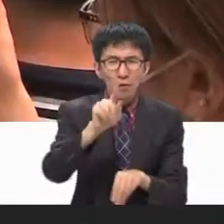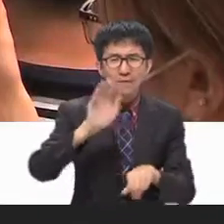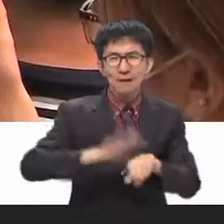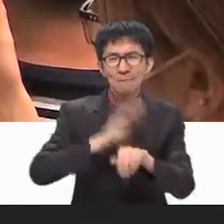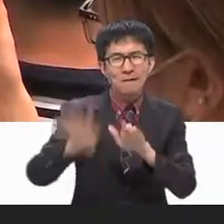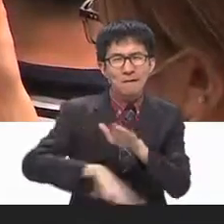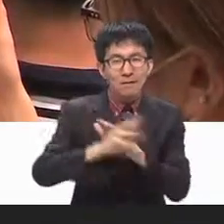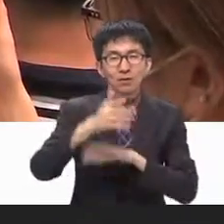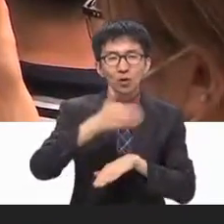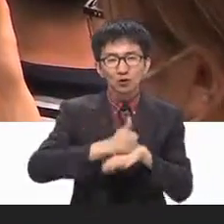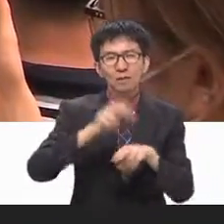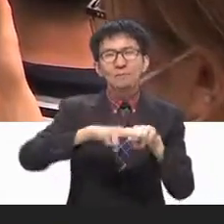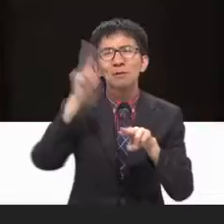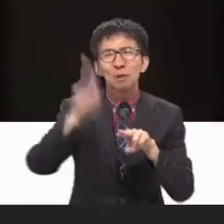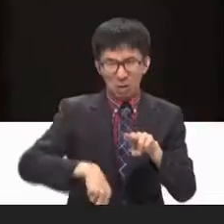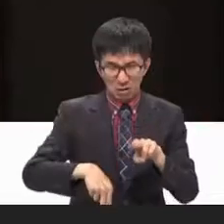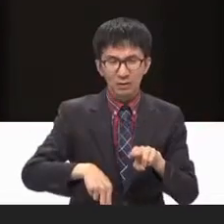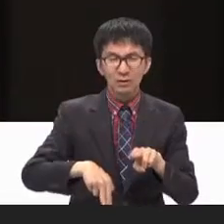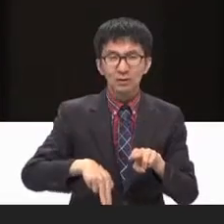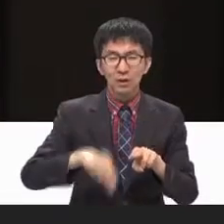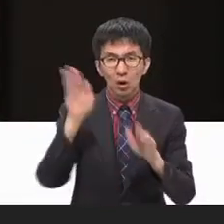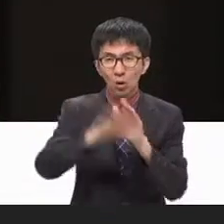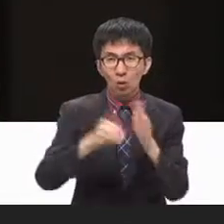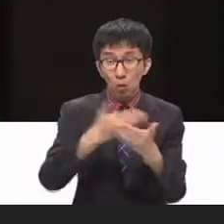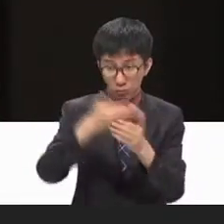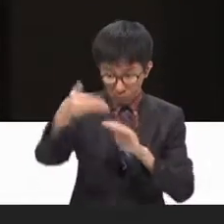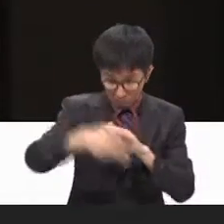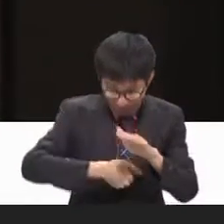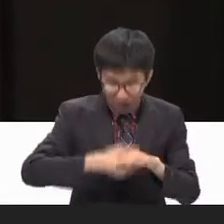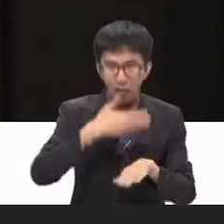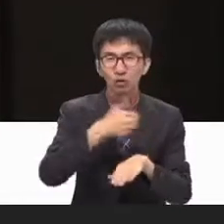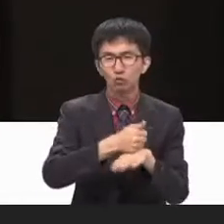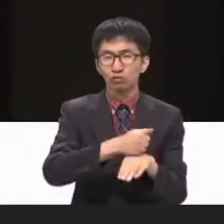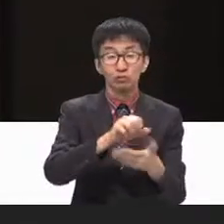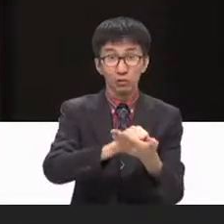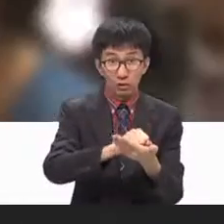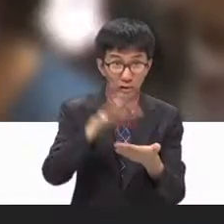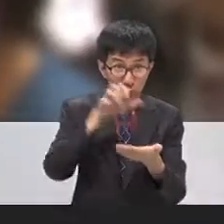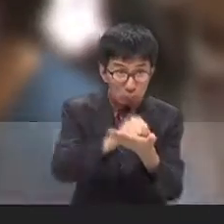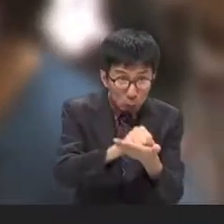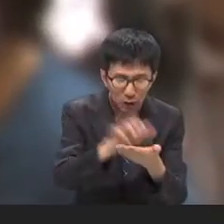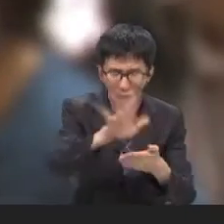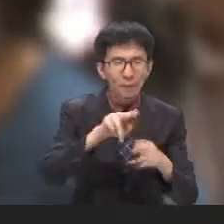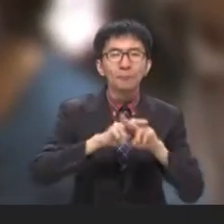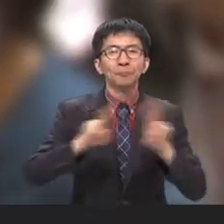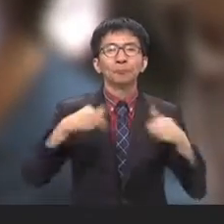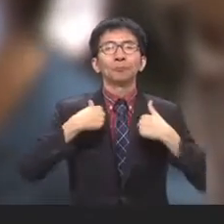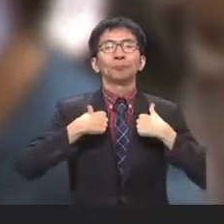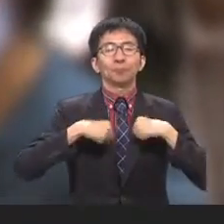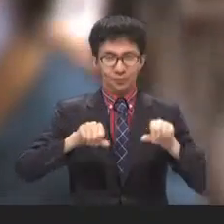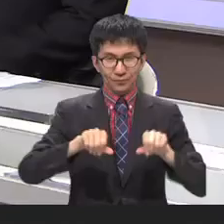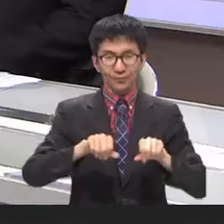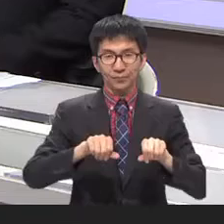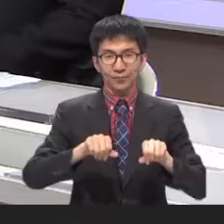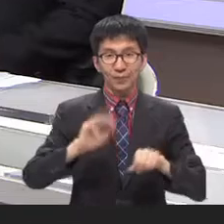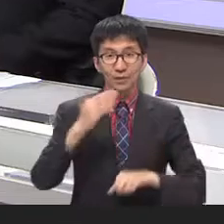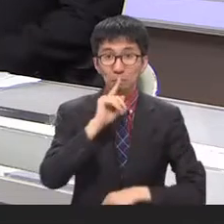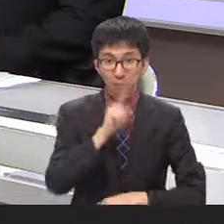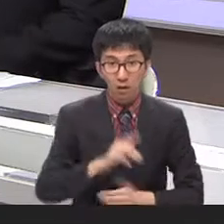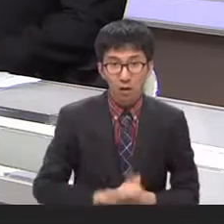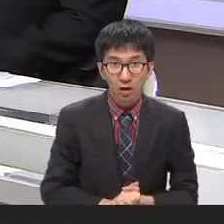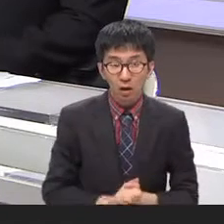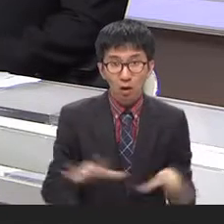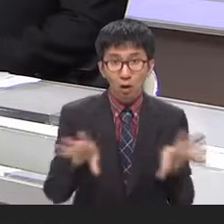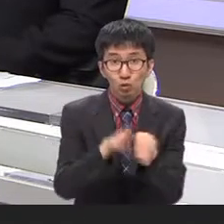면서 최 총장의 사퇴 각종 공문을 수용하는 즉시 봉과 정보를 해 착 해제 하겠다는 입장을 밝혔습니다 음 결국 이